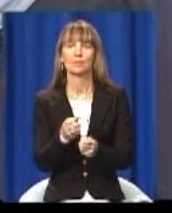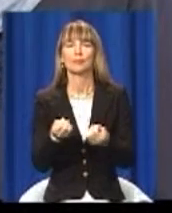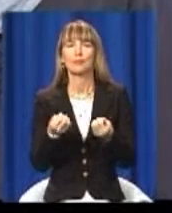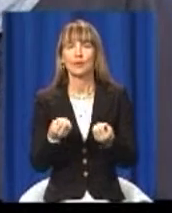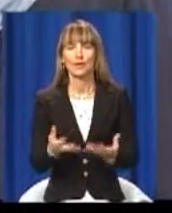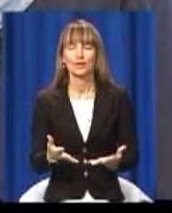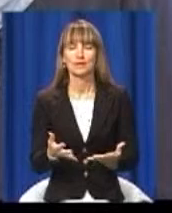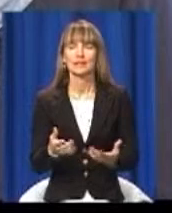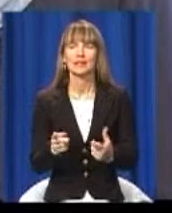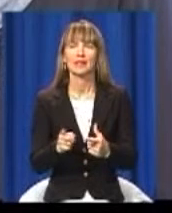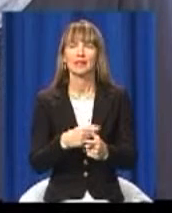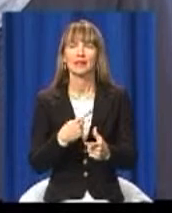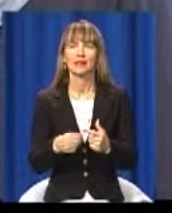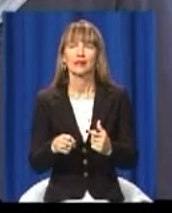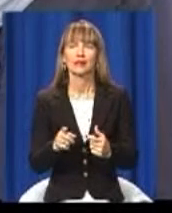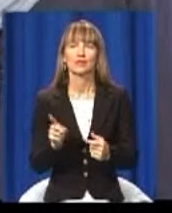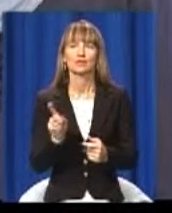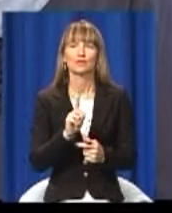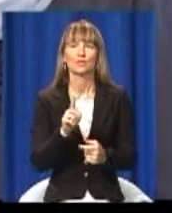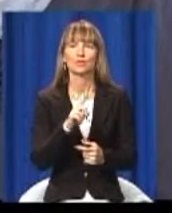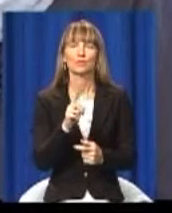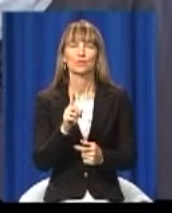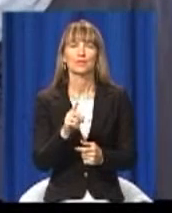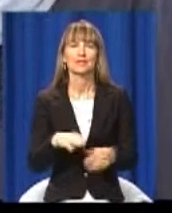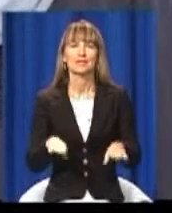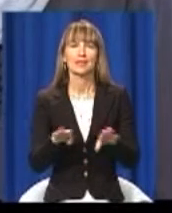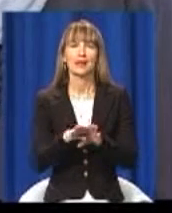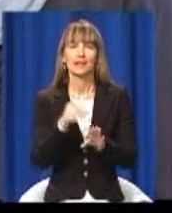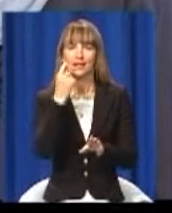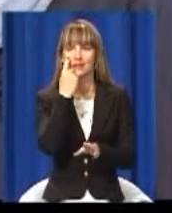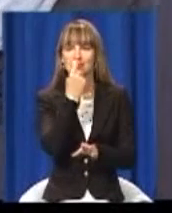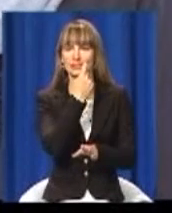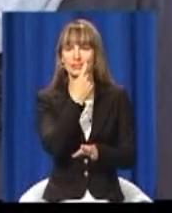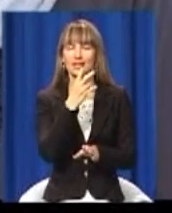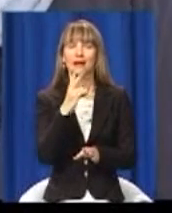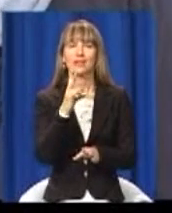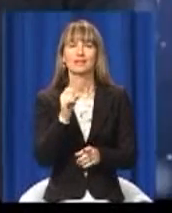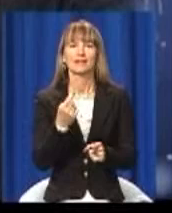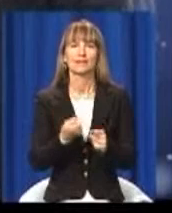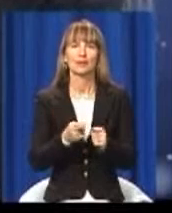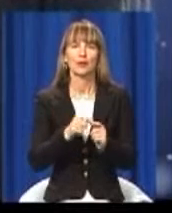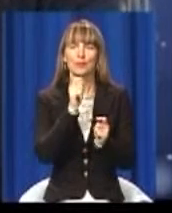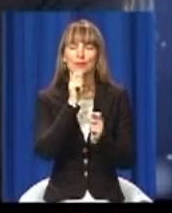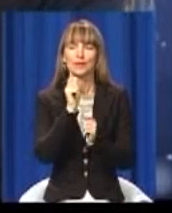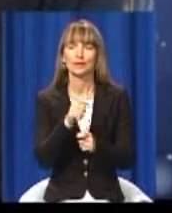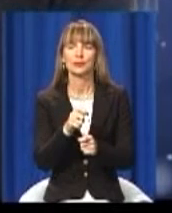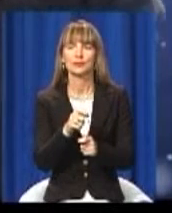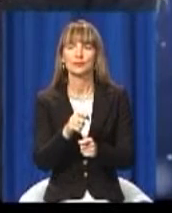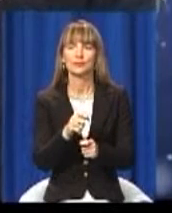просто. Или что-нибудь закрыть глаза для этого подарка. Папе